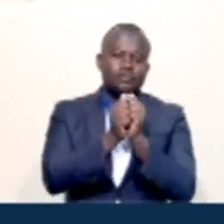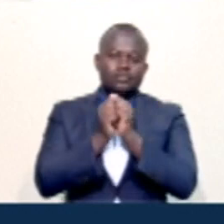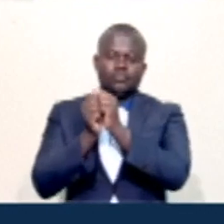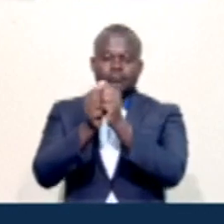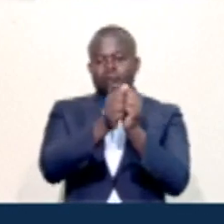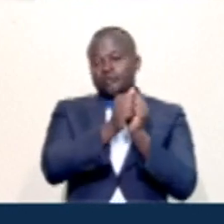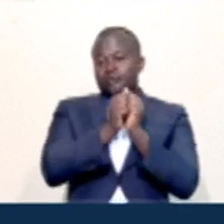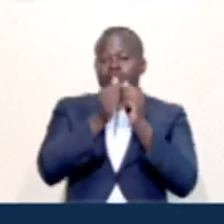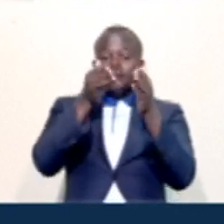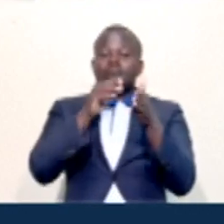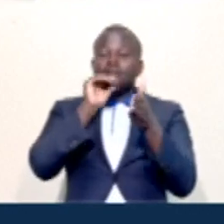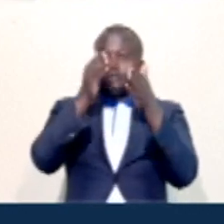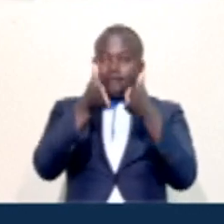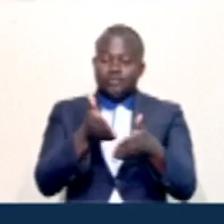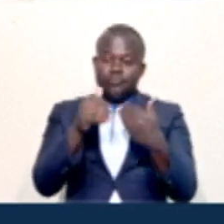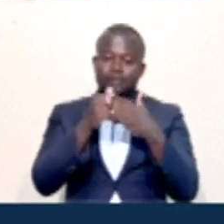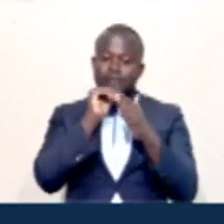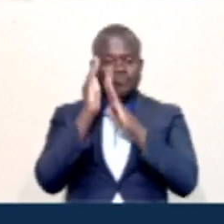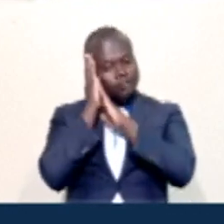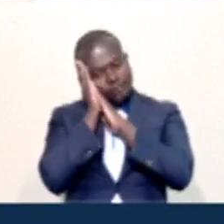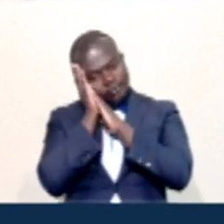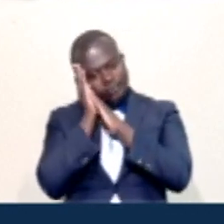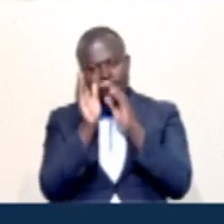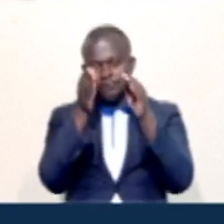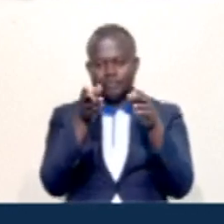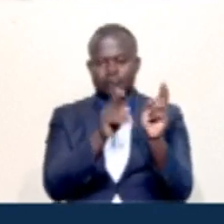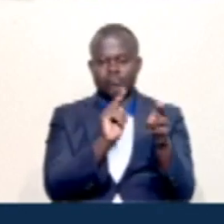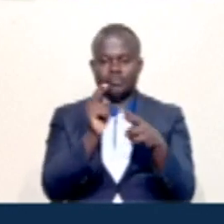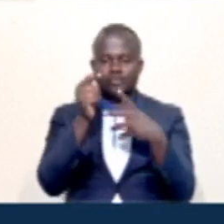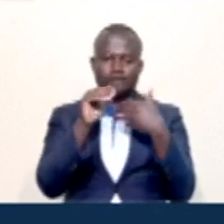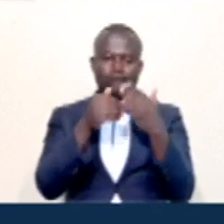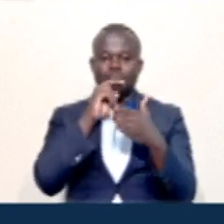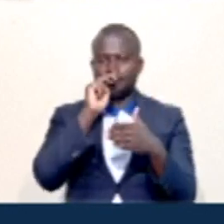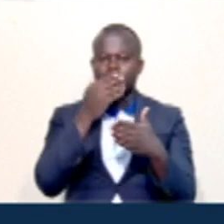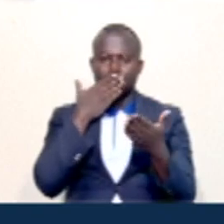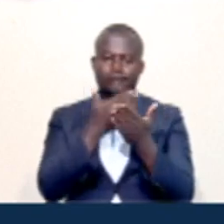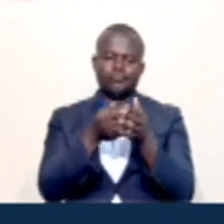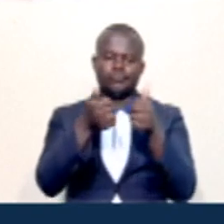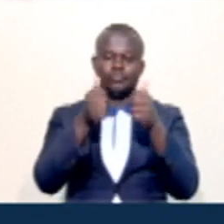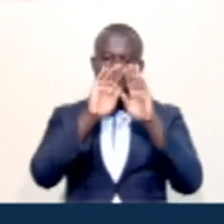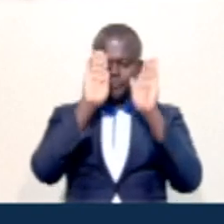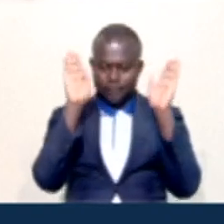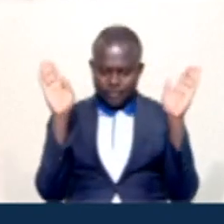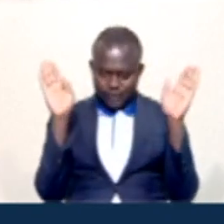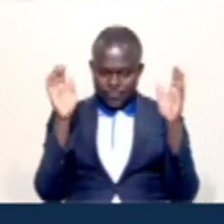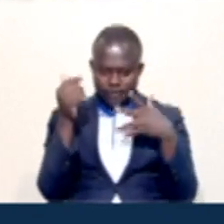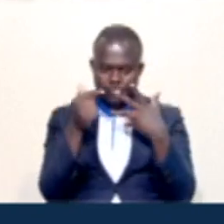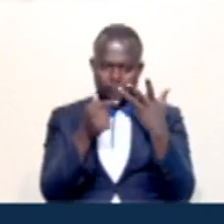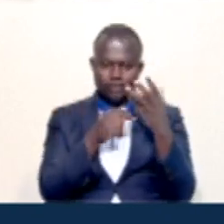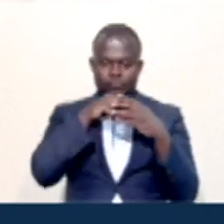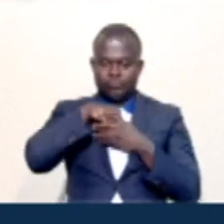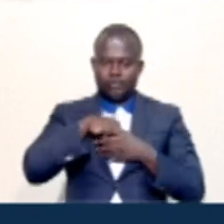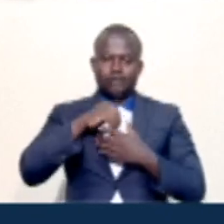n'uwari uhari ko ataharaye wari uhasanzwe, ibyo tukabisubiza neza nk'uwabisobanukiwe rwose. Bimbamo